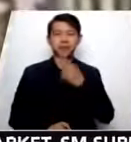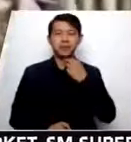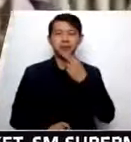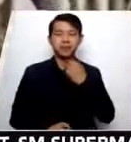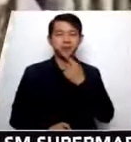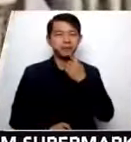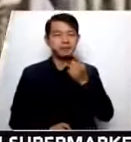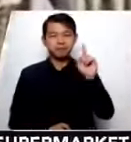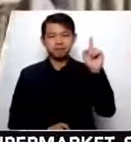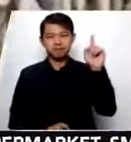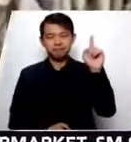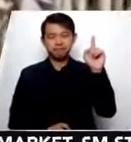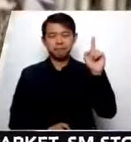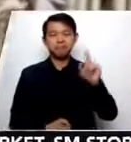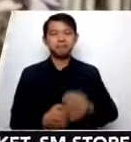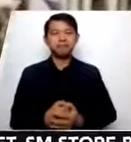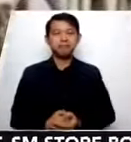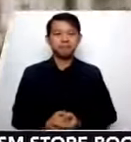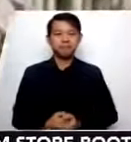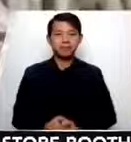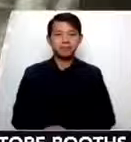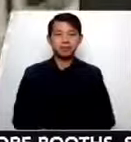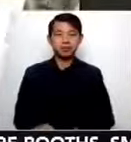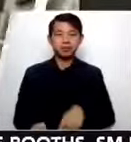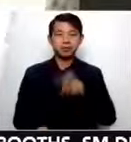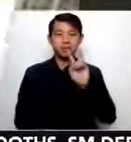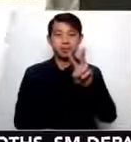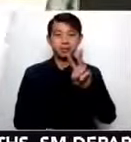Nananahimik sa sanga ang dalawang tarsier nang biglang.